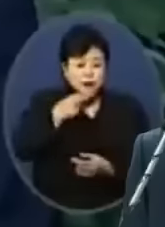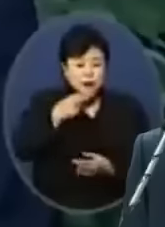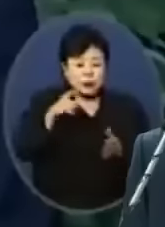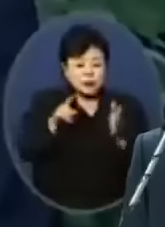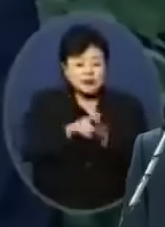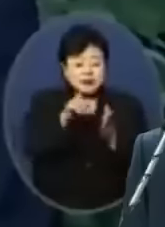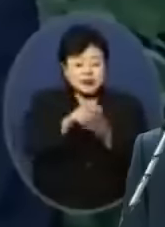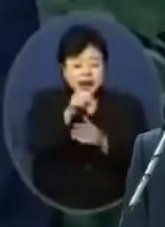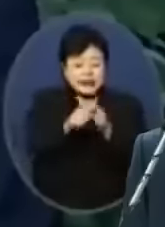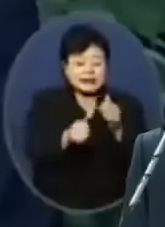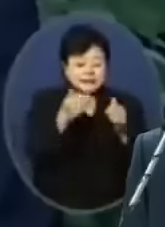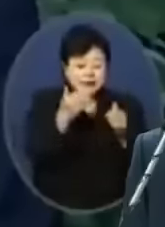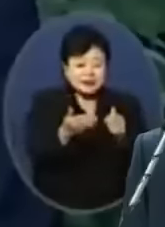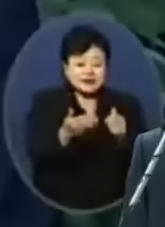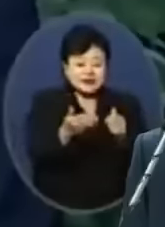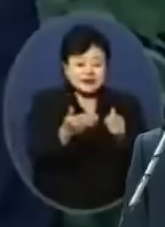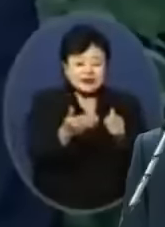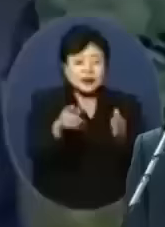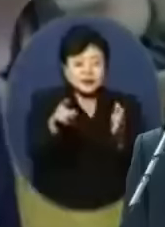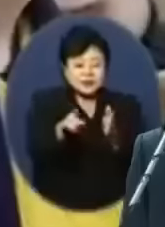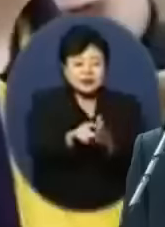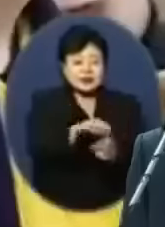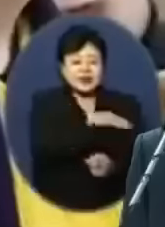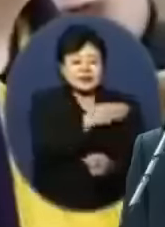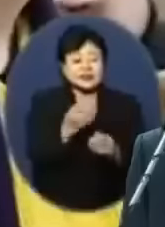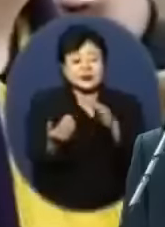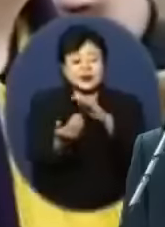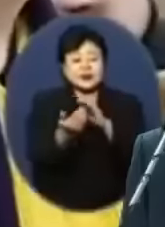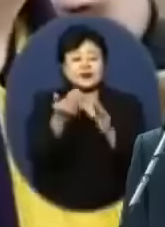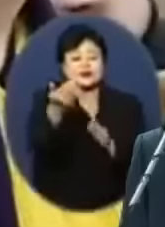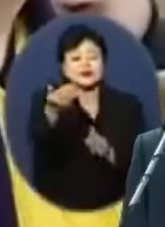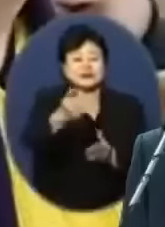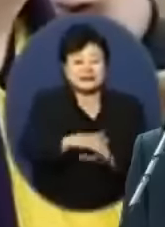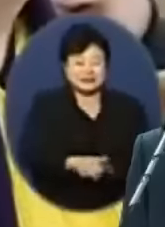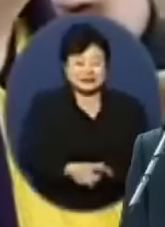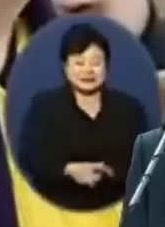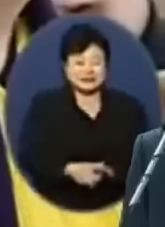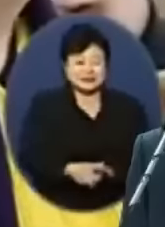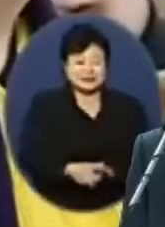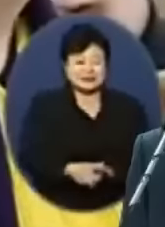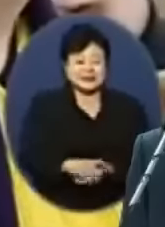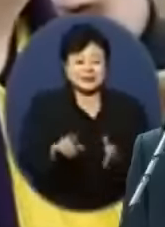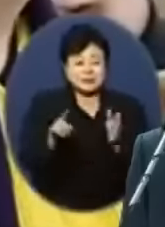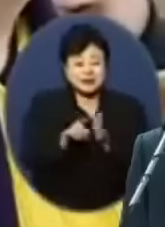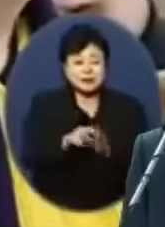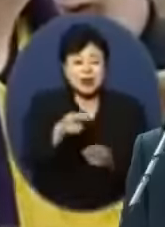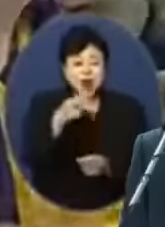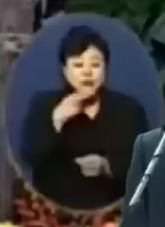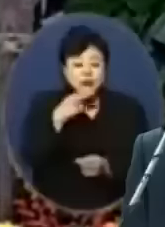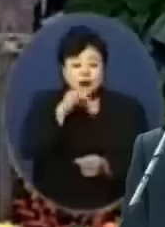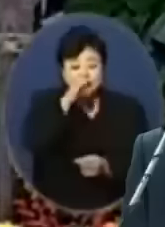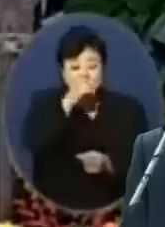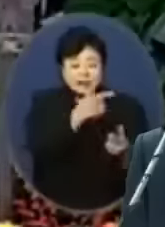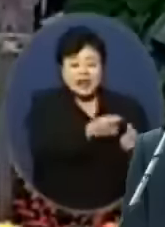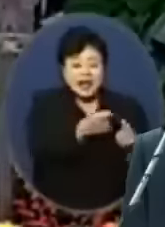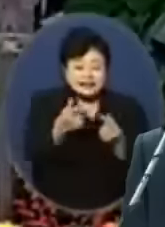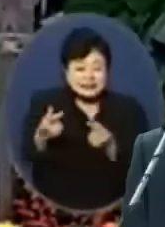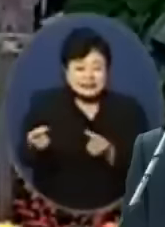믿을 때 하나님은 믿음의 능력으로 이루어 주시는 것입니다. 믿음은 없는 것을 있는 것